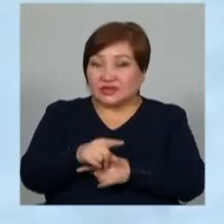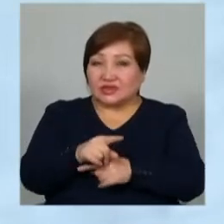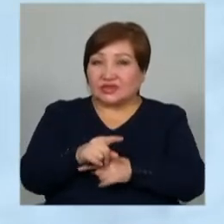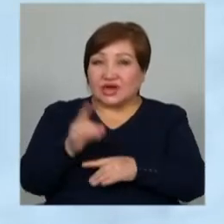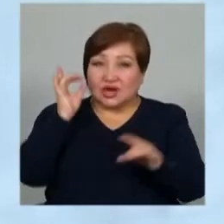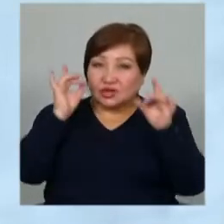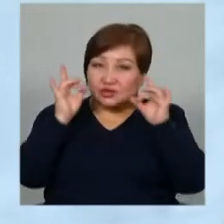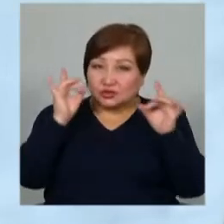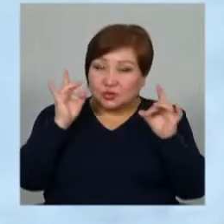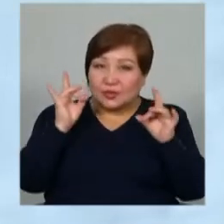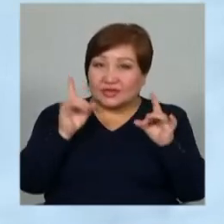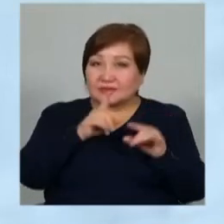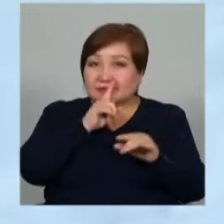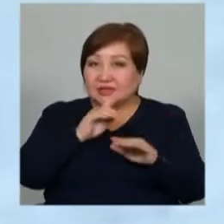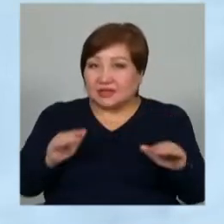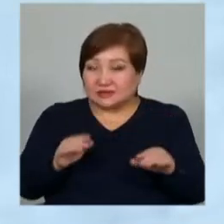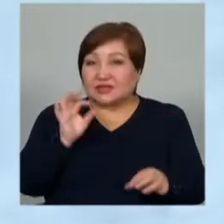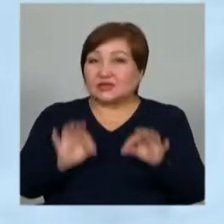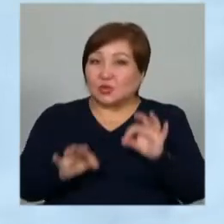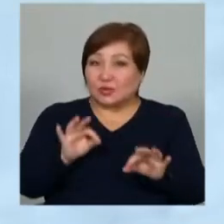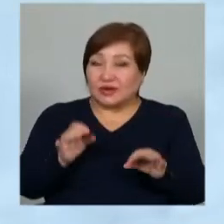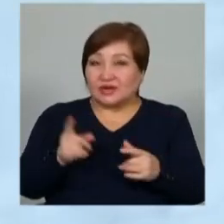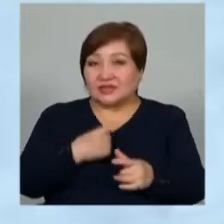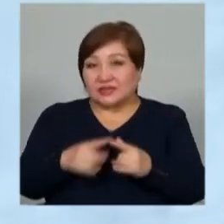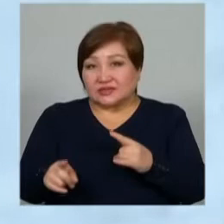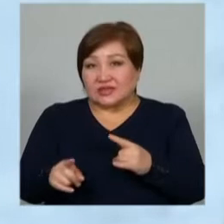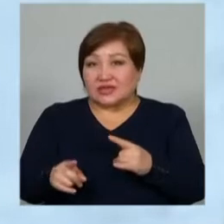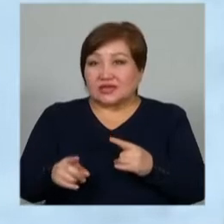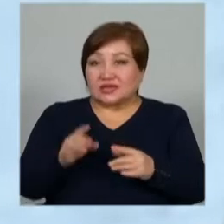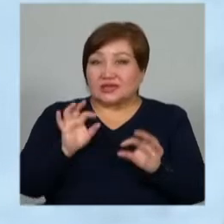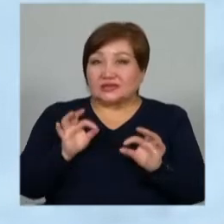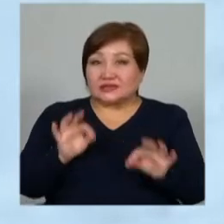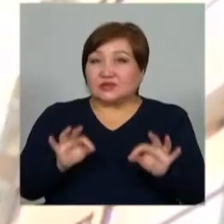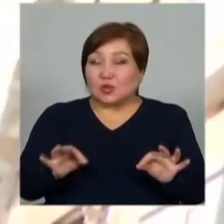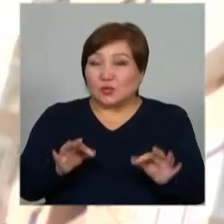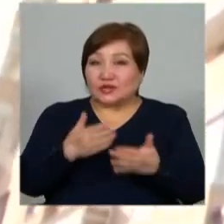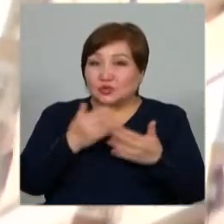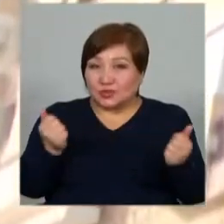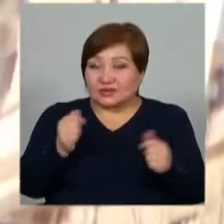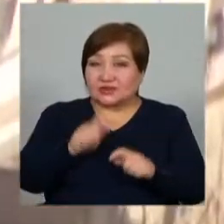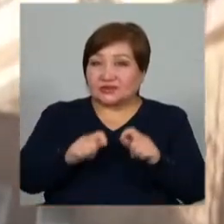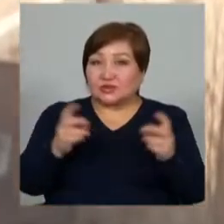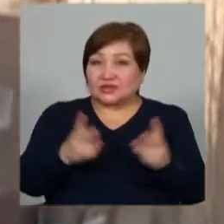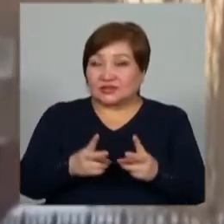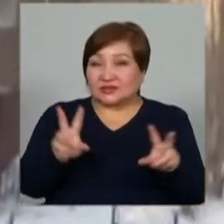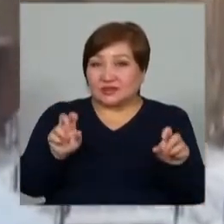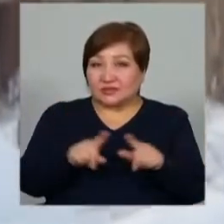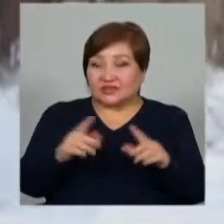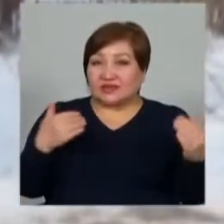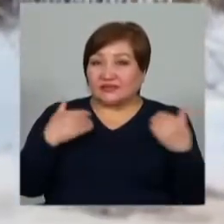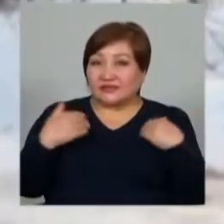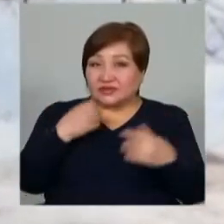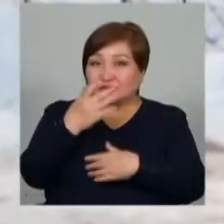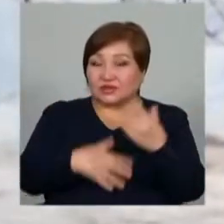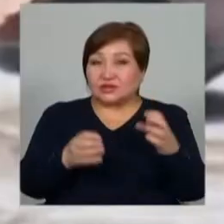шумоизоляцияға норма немесе норма емес екенін тексеру керек. Аталмыш фитнес орталық 10 жылға дейін